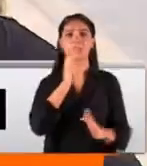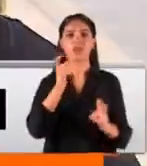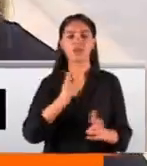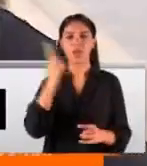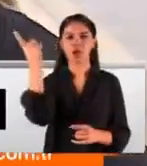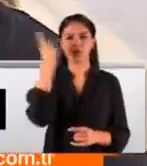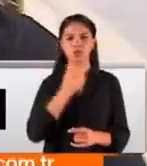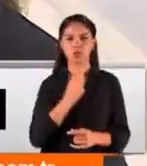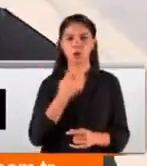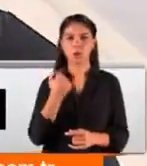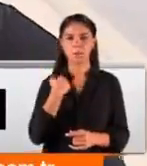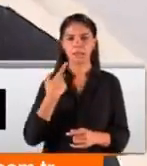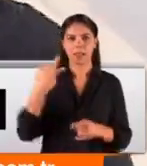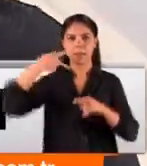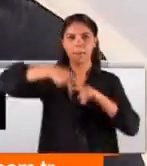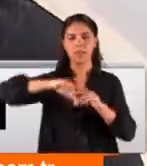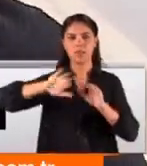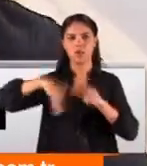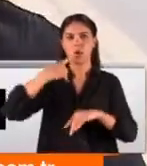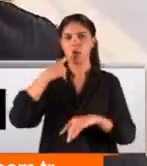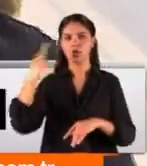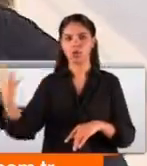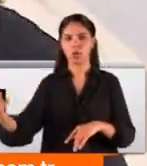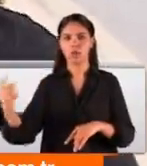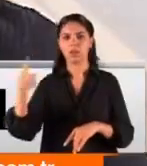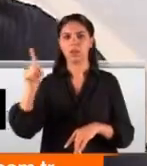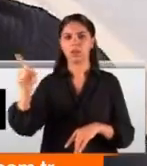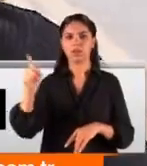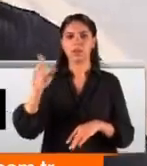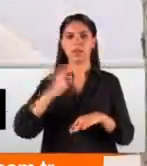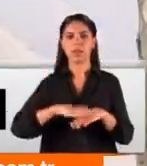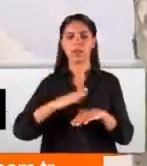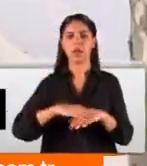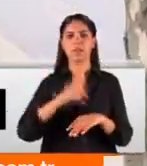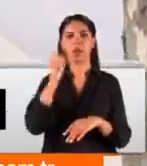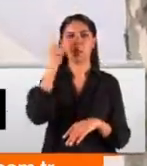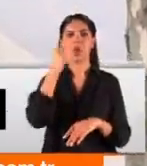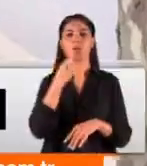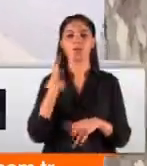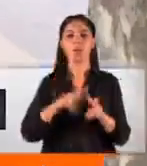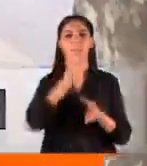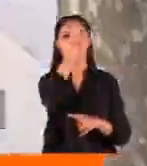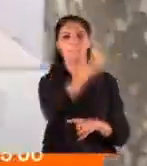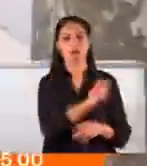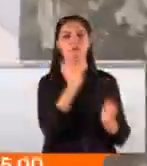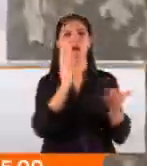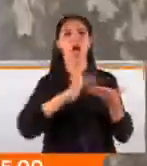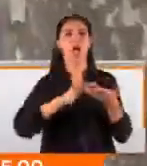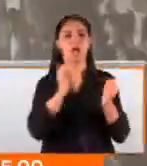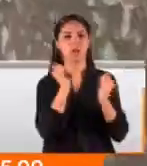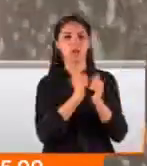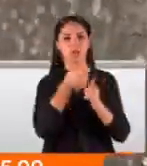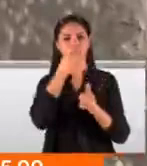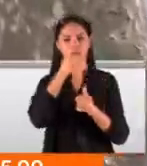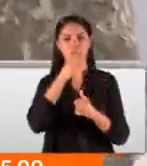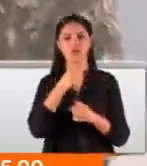başta binmeden. Biz de bindikten sonra söyledik. Ve bize dedi ki sizin yaptığınız cambazlık. Merve Özkan ve bir arkadaşı tam da buradan